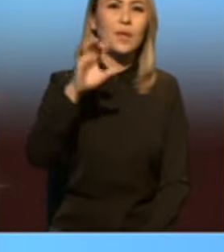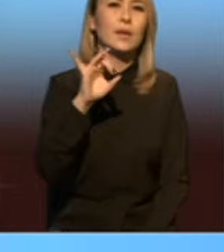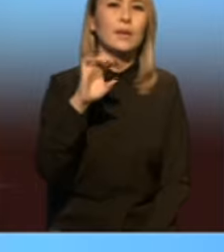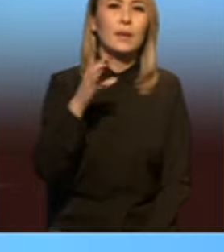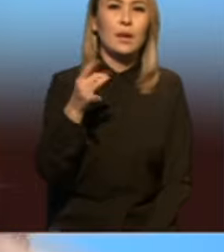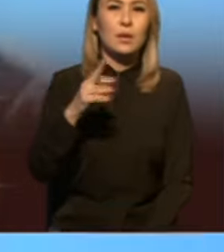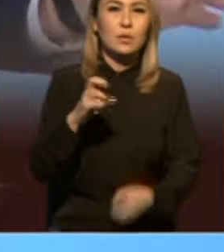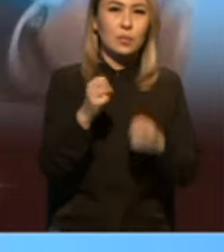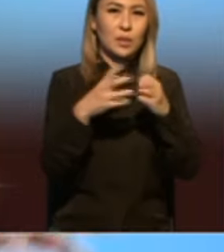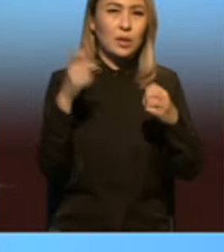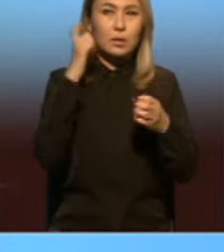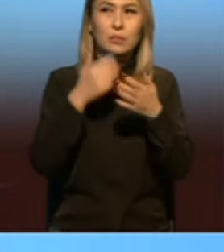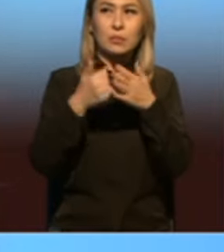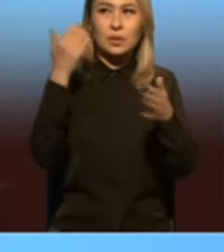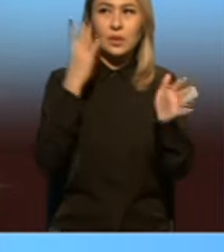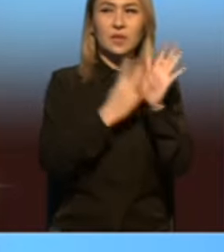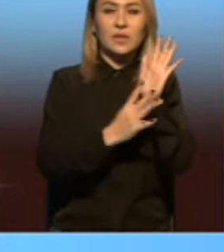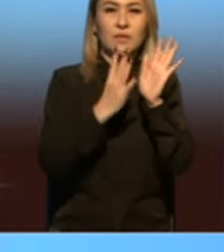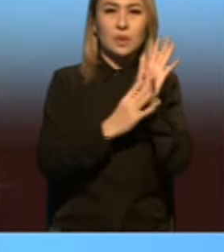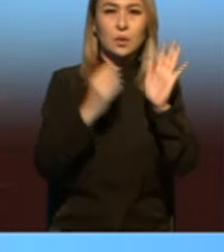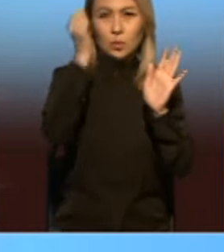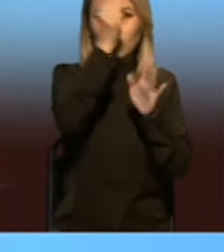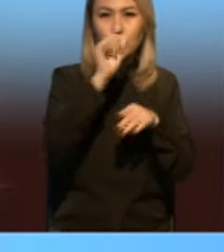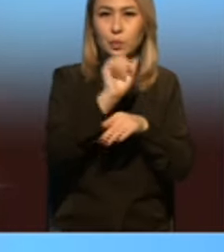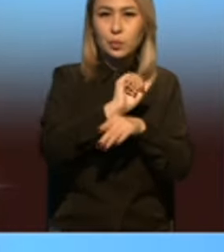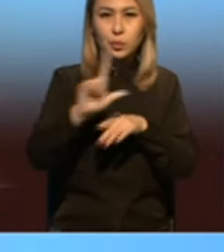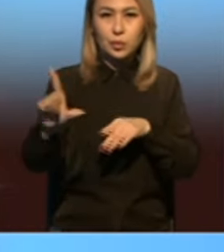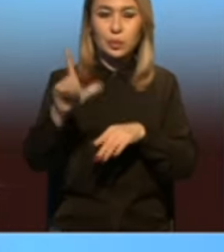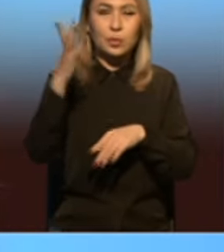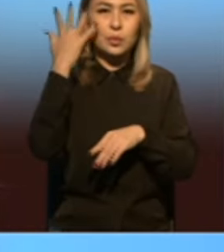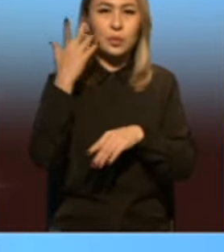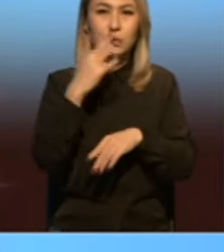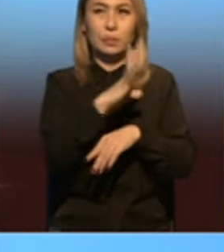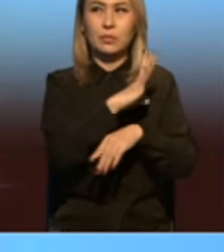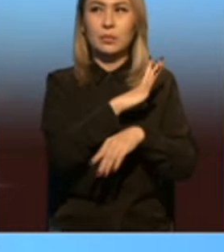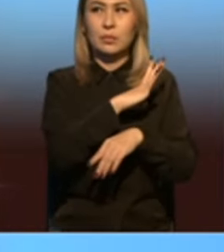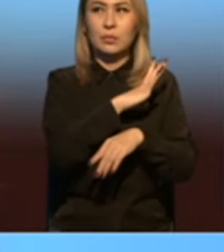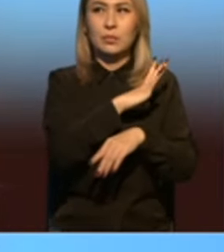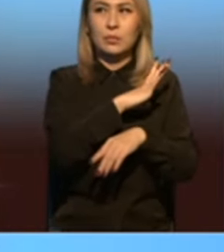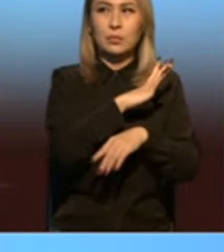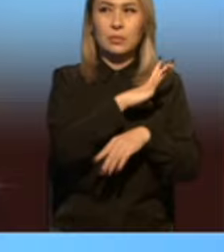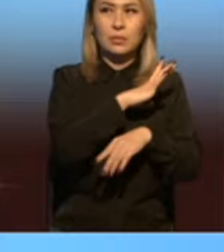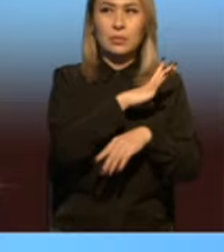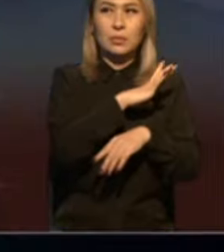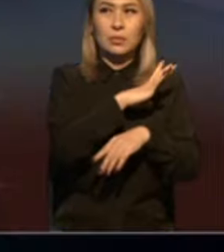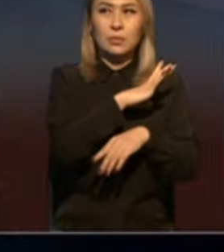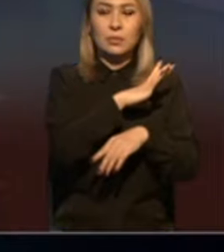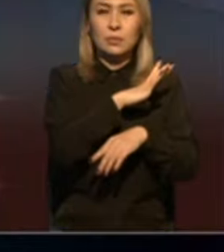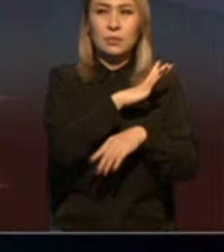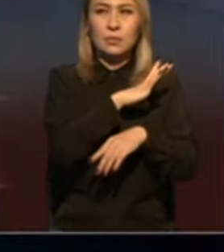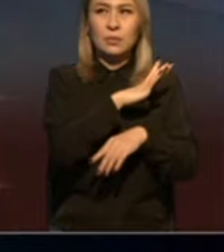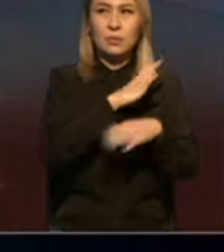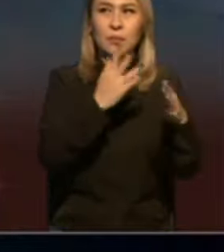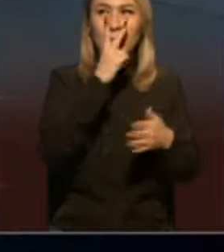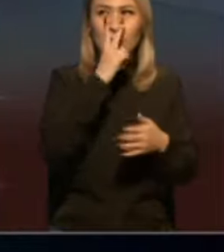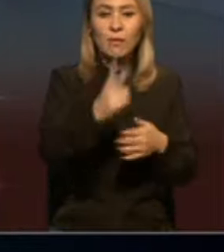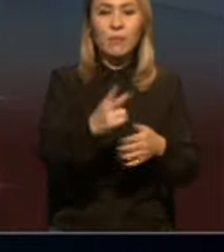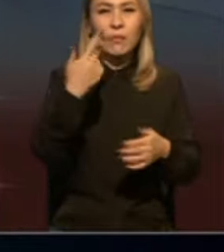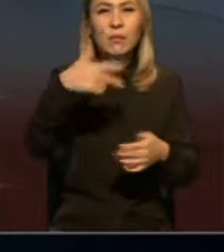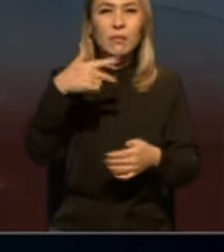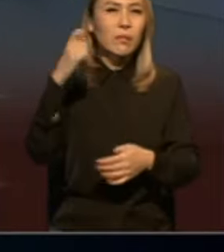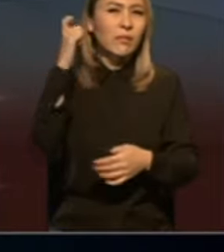15 жыл бұрын емес, сол 90-шы жылдардың басынан басталды емес пе? Тұрғыт Өзалдың кезінен бастады. Сүлейман Демирел кезінде. Яғни, былай қарасаңыз, 30